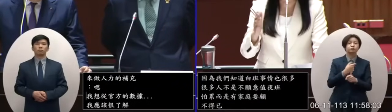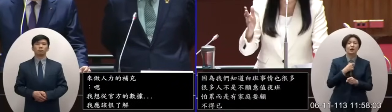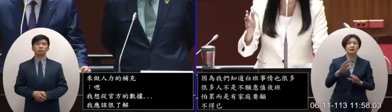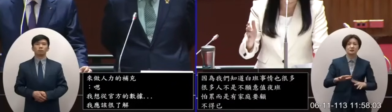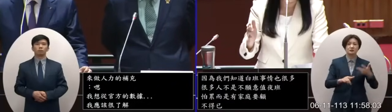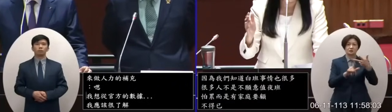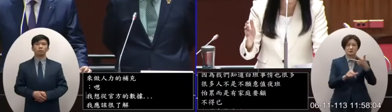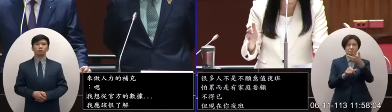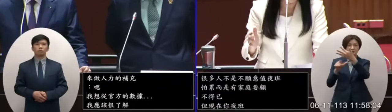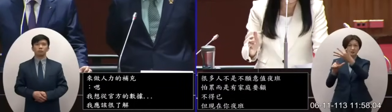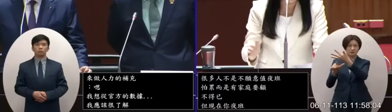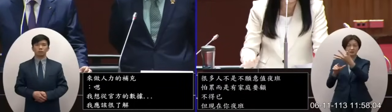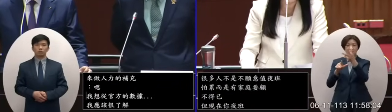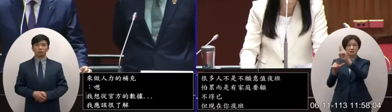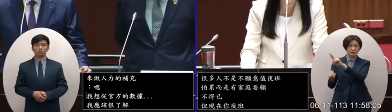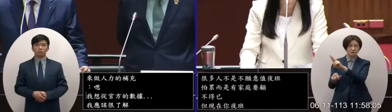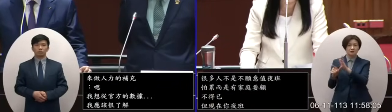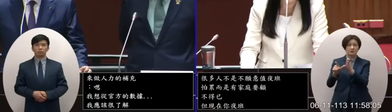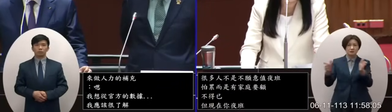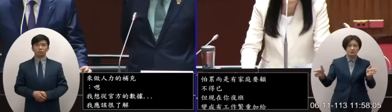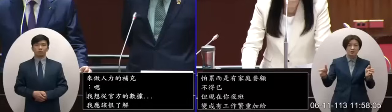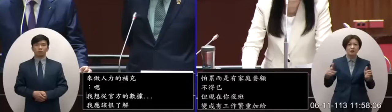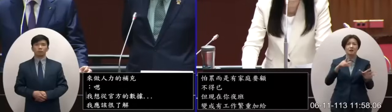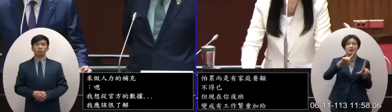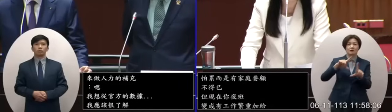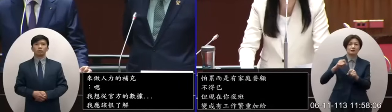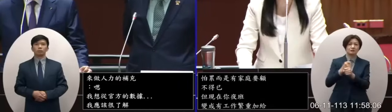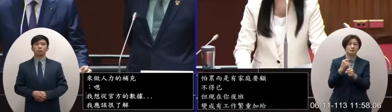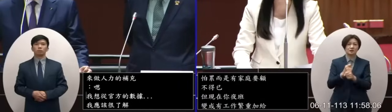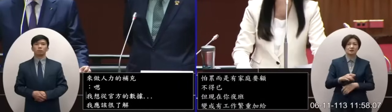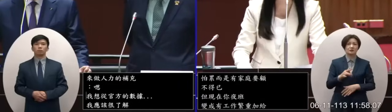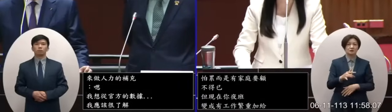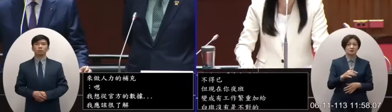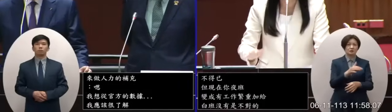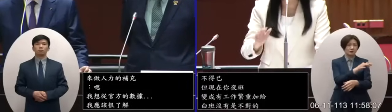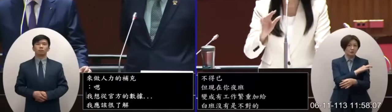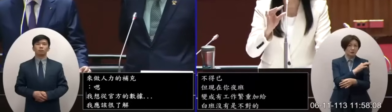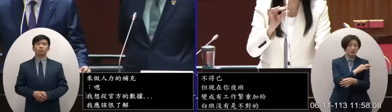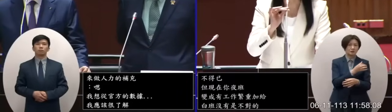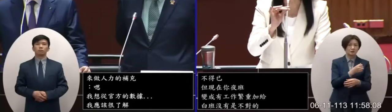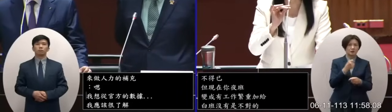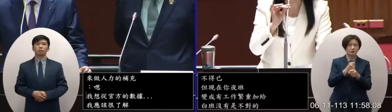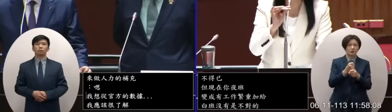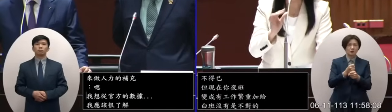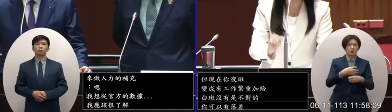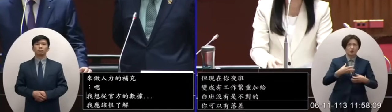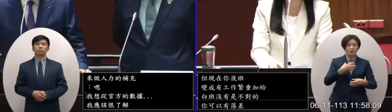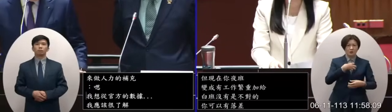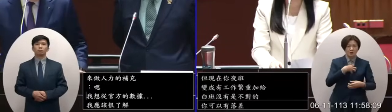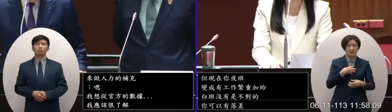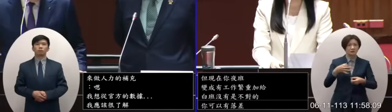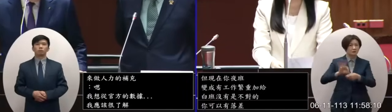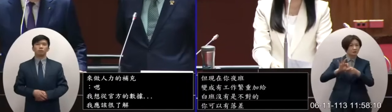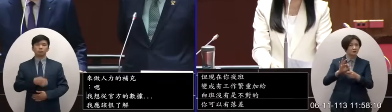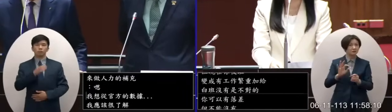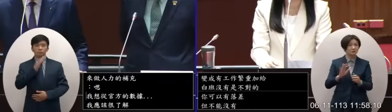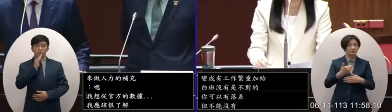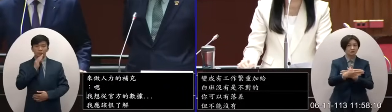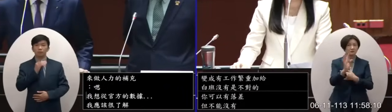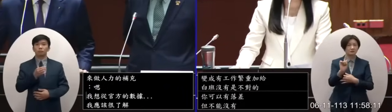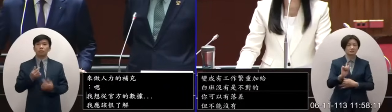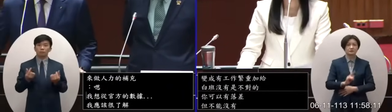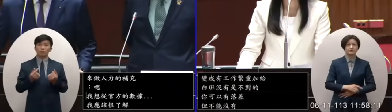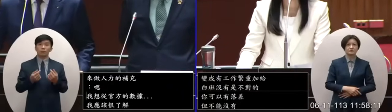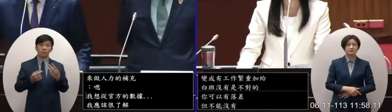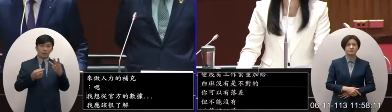不晓得院长跟部长现在我们关于白班护理师的工作繁重加急，我们进度到哪里了？ 是包括三班